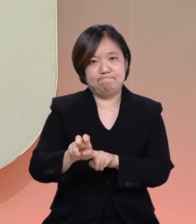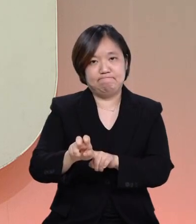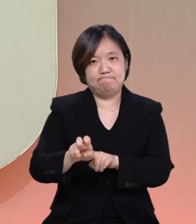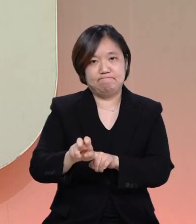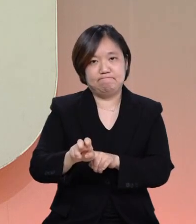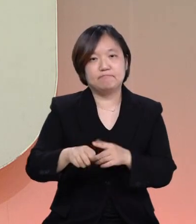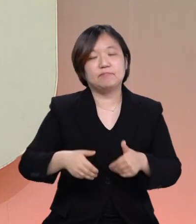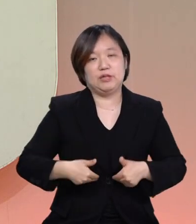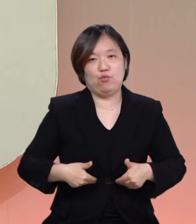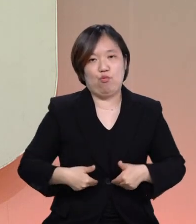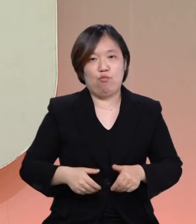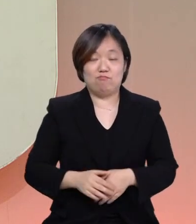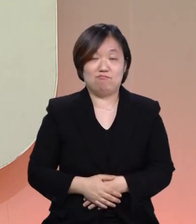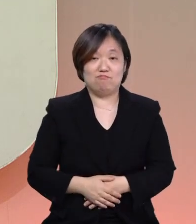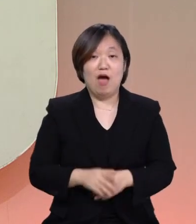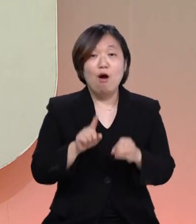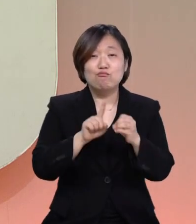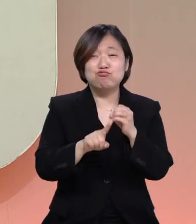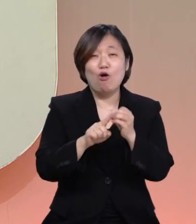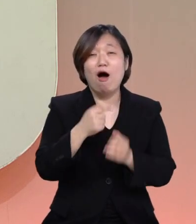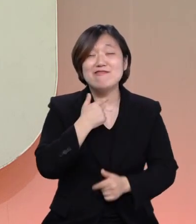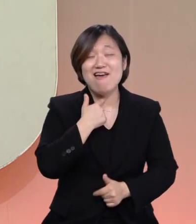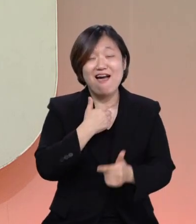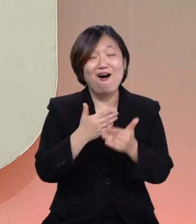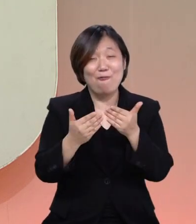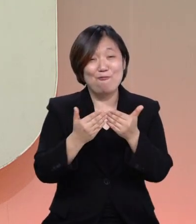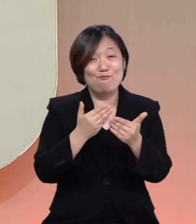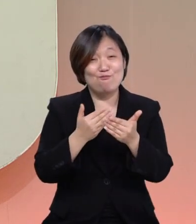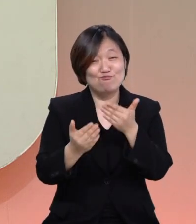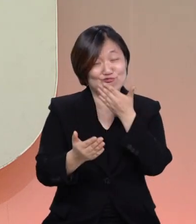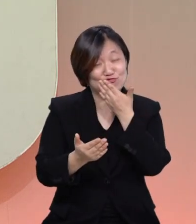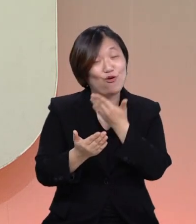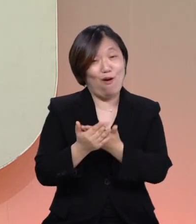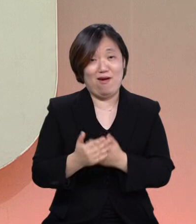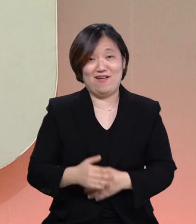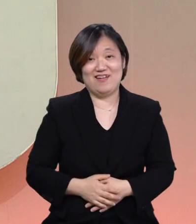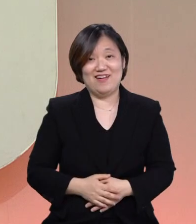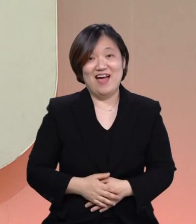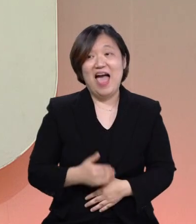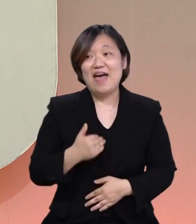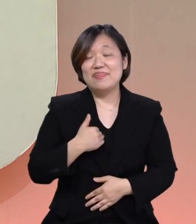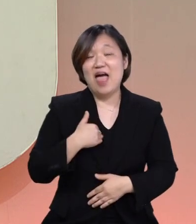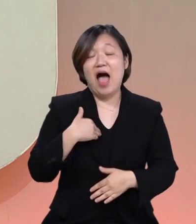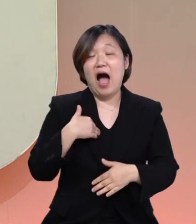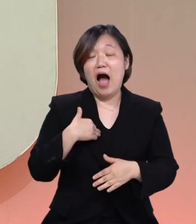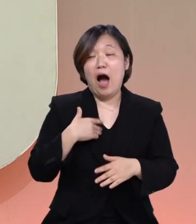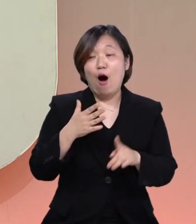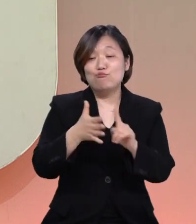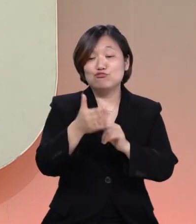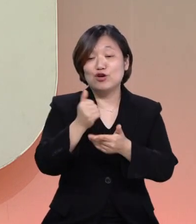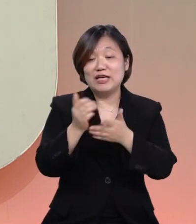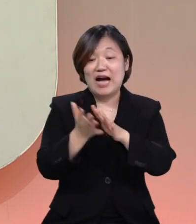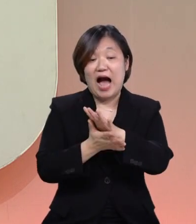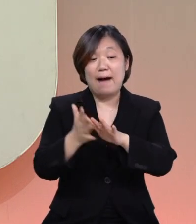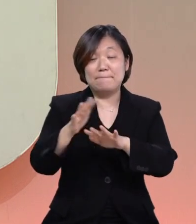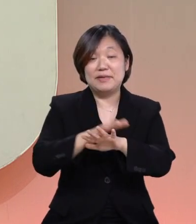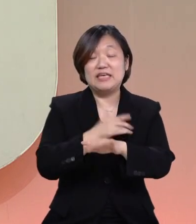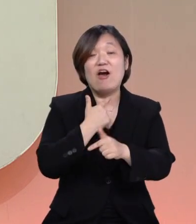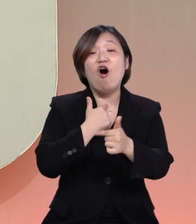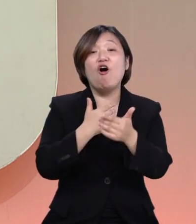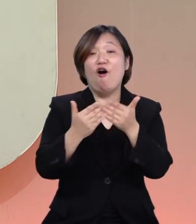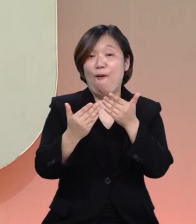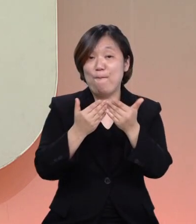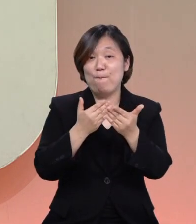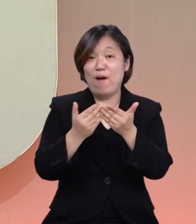체험의 종교다 이런 걸 내가 생생하게 체험하게 되면 그 뒤로는 아 부처님 가피가 분명히 있구나라는